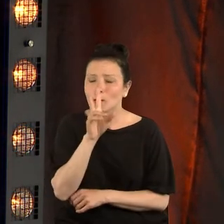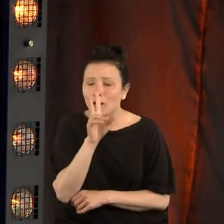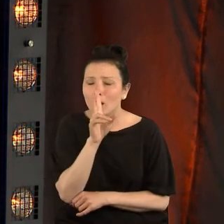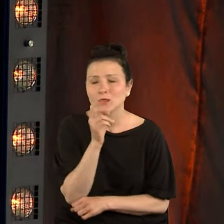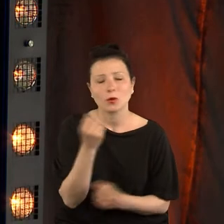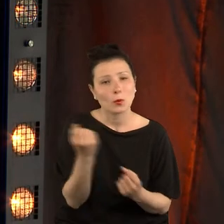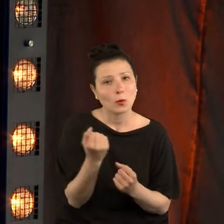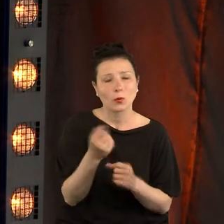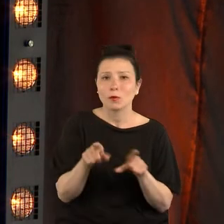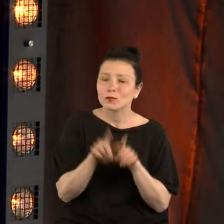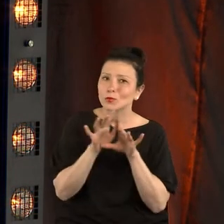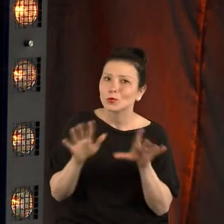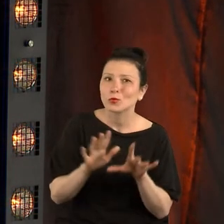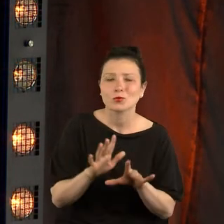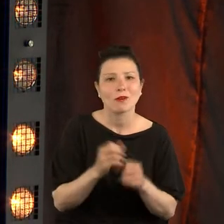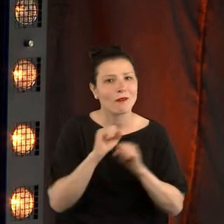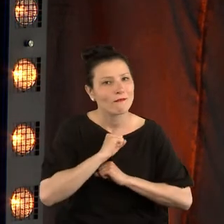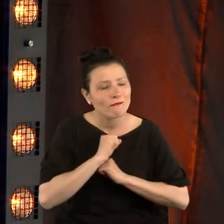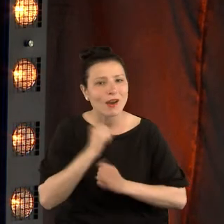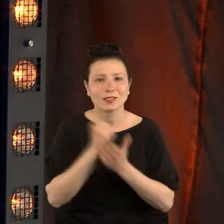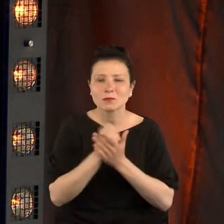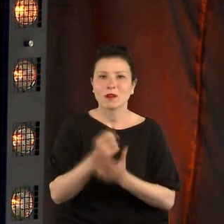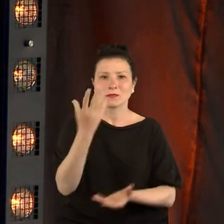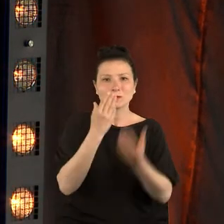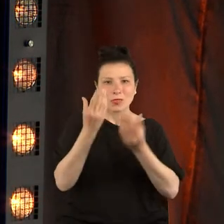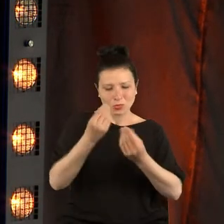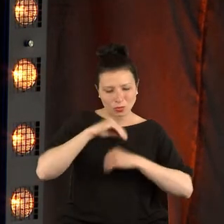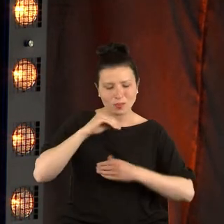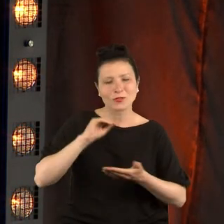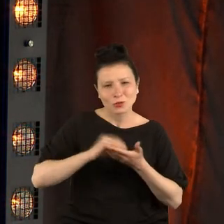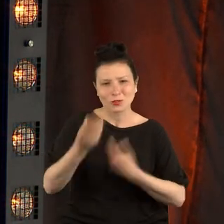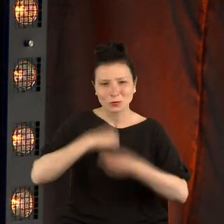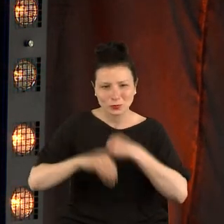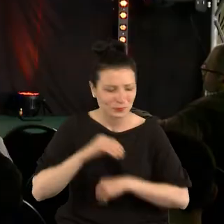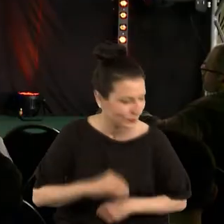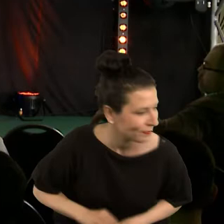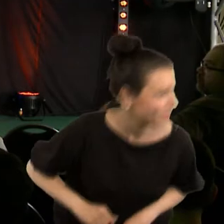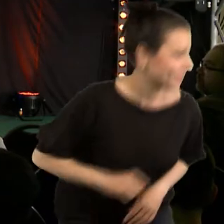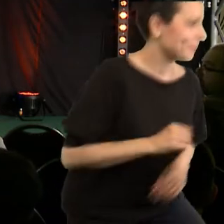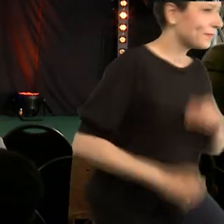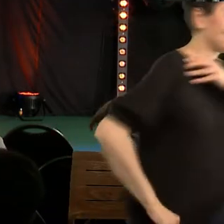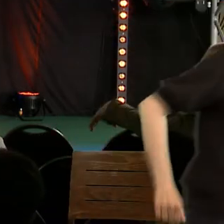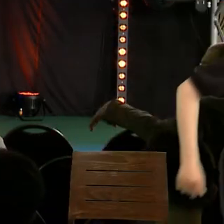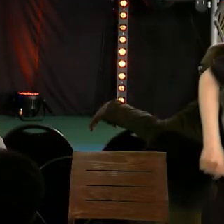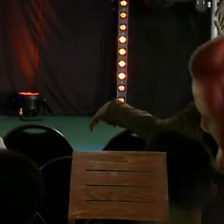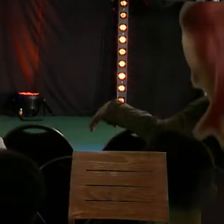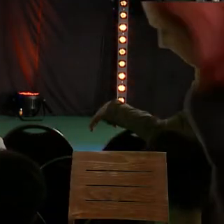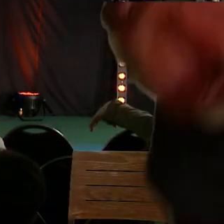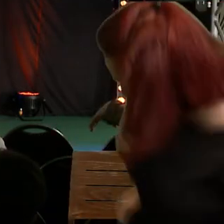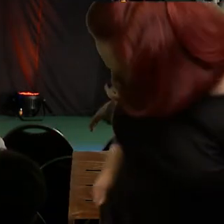dużo i doświadczyć dużo fajnych rzeczy. Także no. Dwie rzeczy powiedziałeś, które gdzieś w mojej głowie